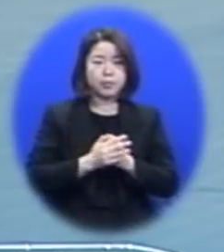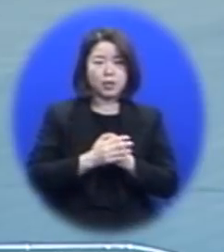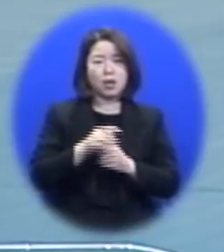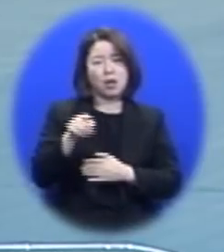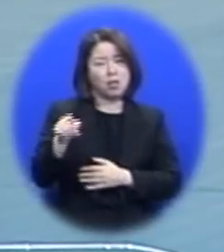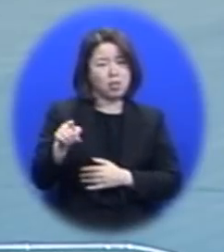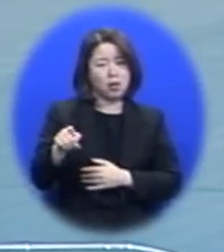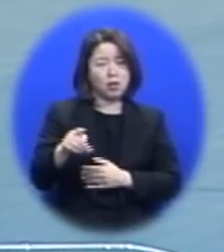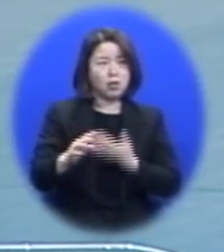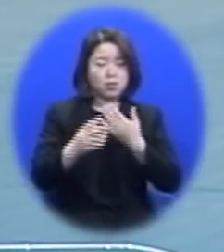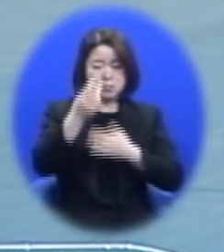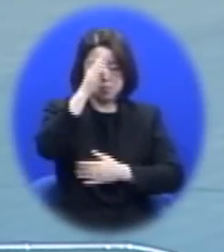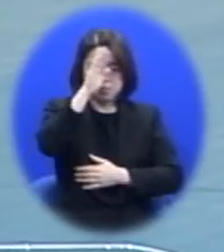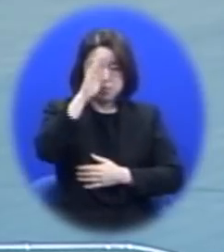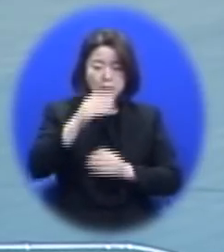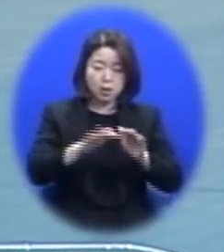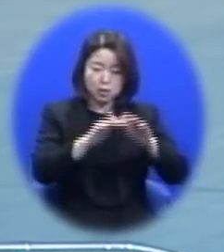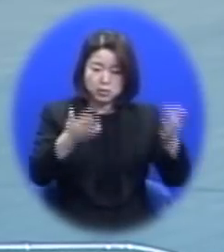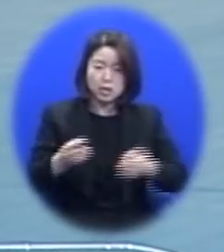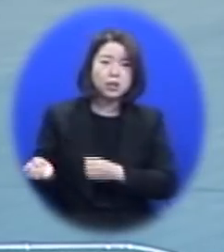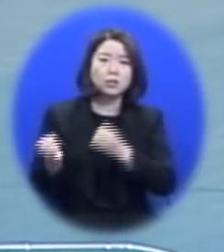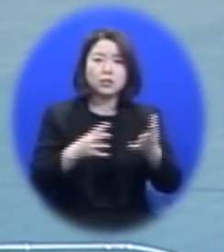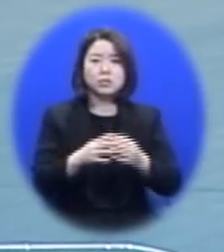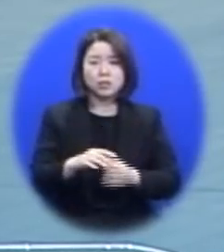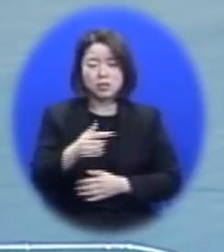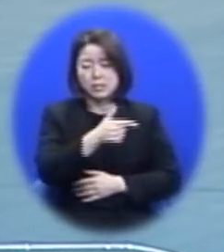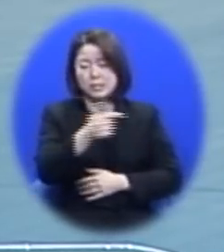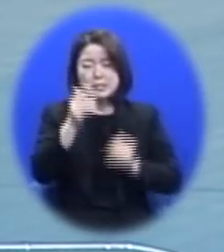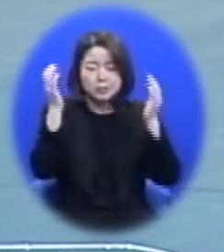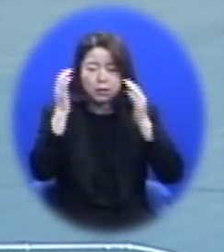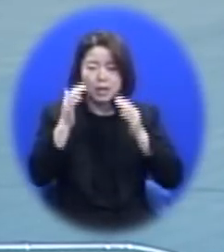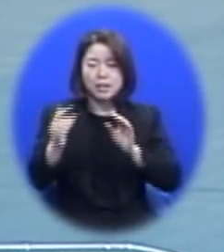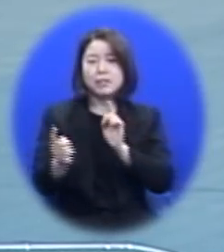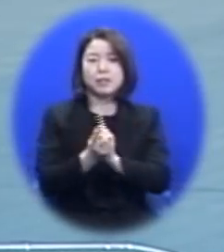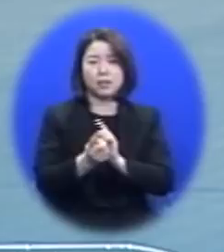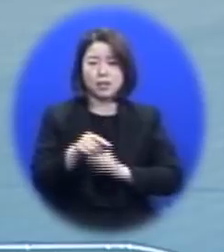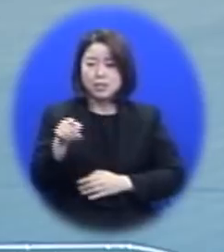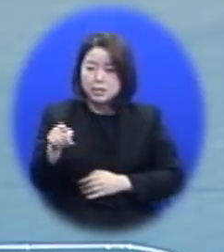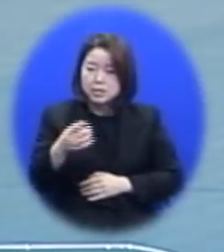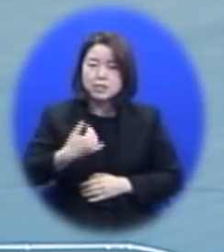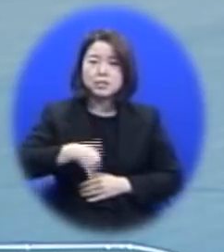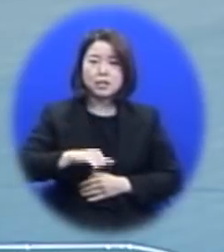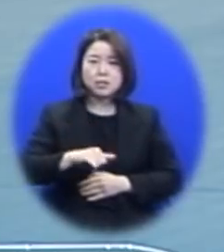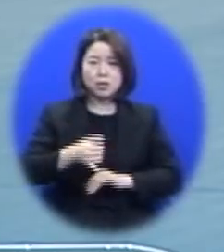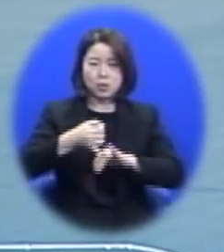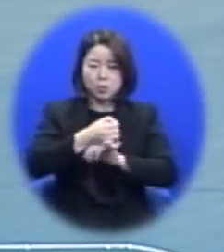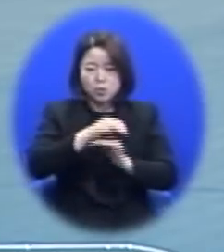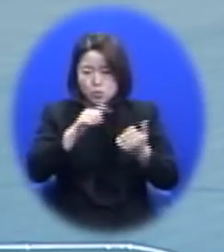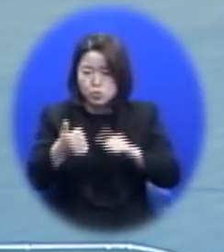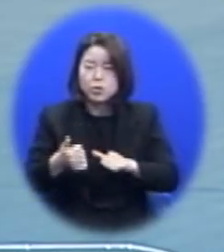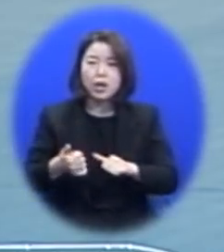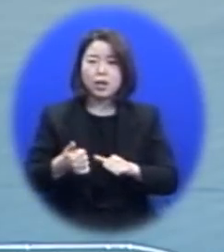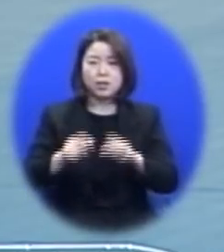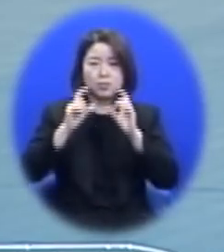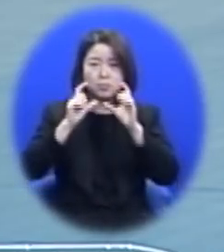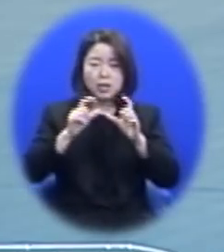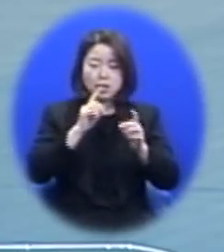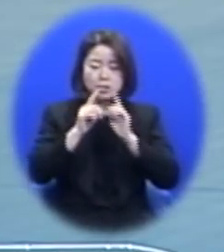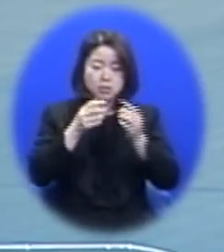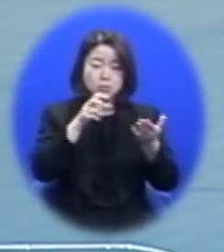병상에다 던지겠다, 큰 환난을 당하게 하겠다, 그의 자녀들을 반드시 죽게 하겠다, 그런